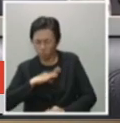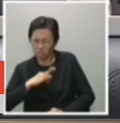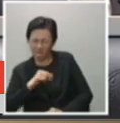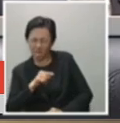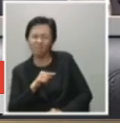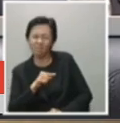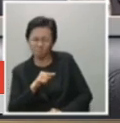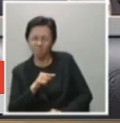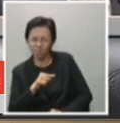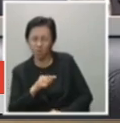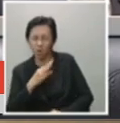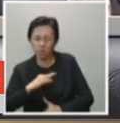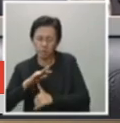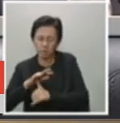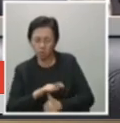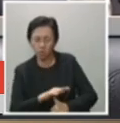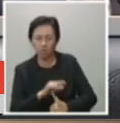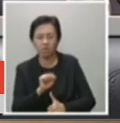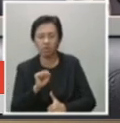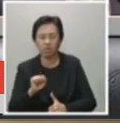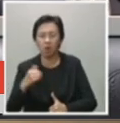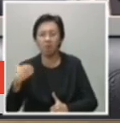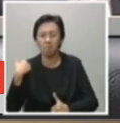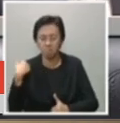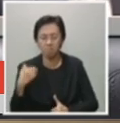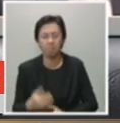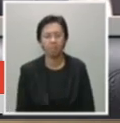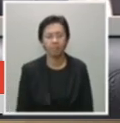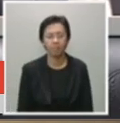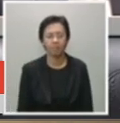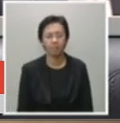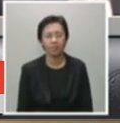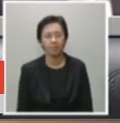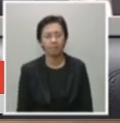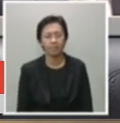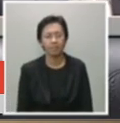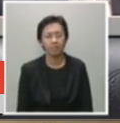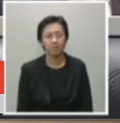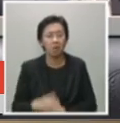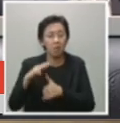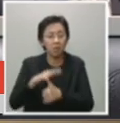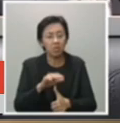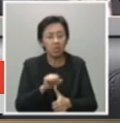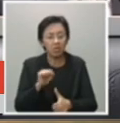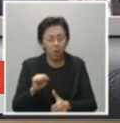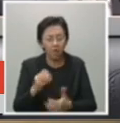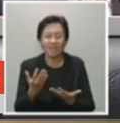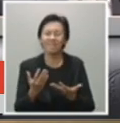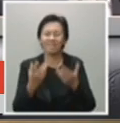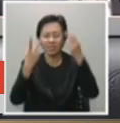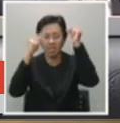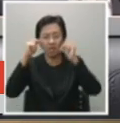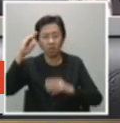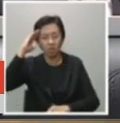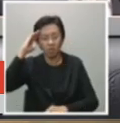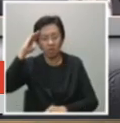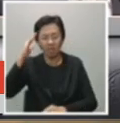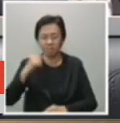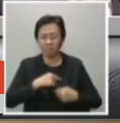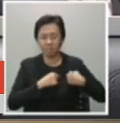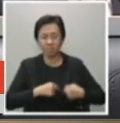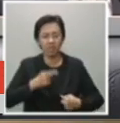ติที่เหยียดหยามสมาชิกสภาผู้แทนราษฎรแต่นั่นก็ไม่สำคัญเท่าพลเอกประยุทธ์ไม่มีความจริงใ